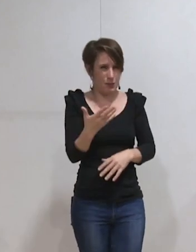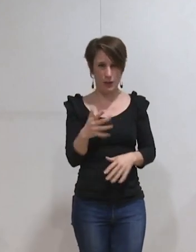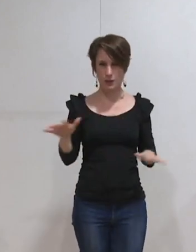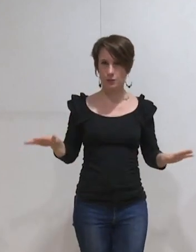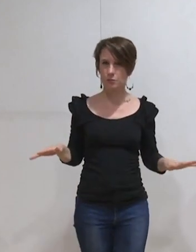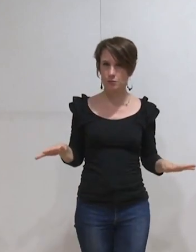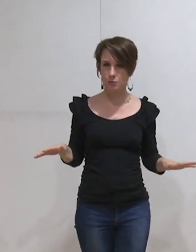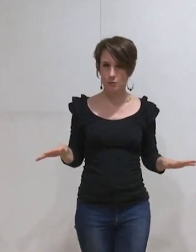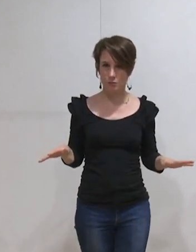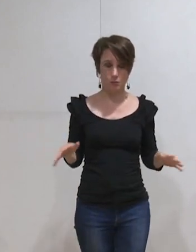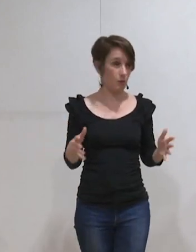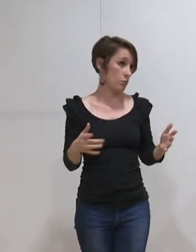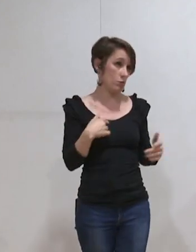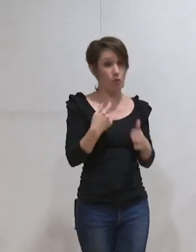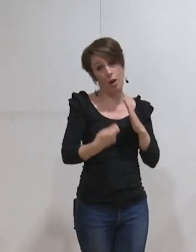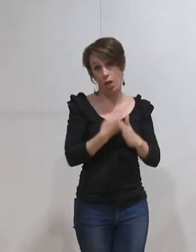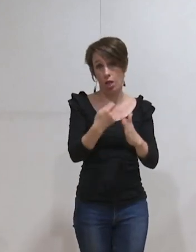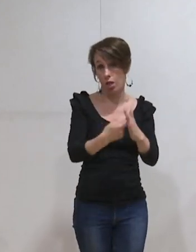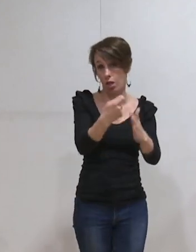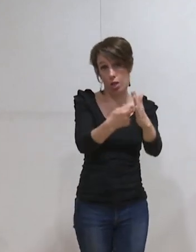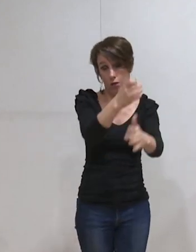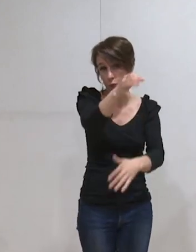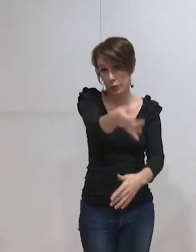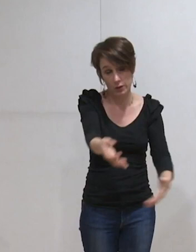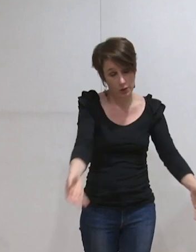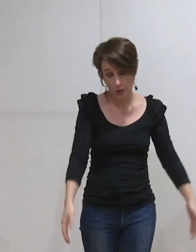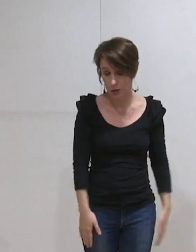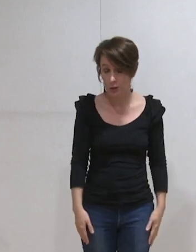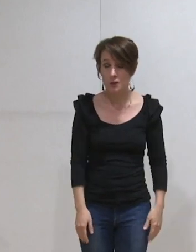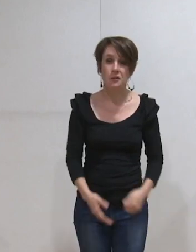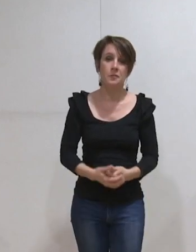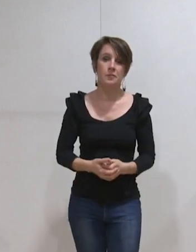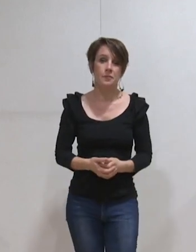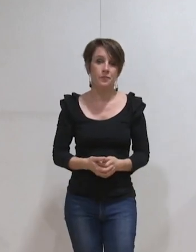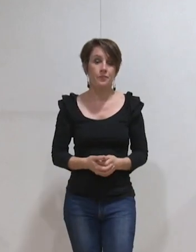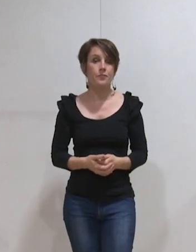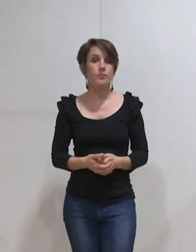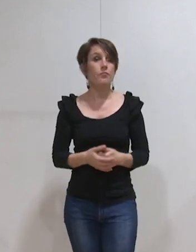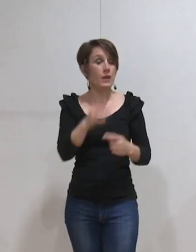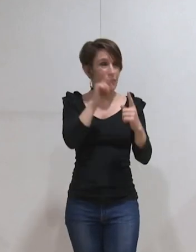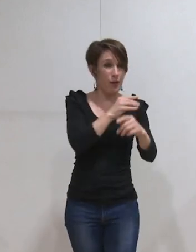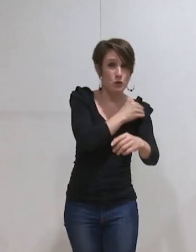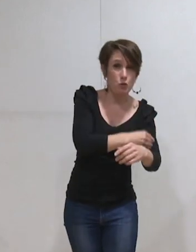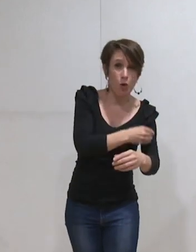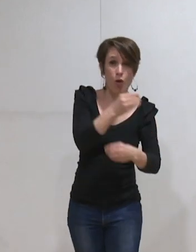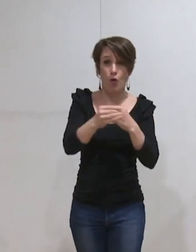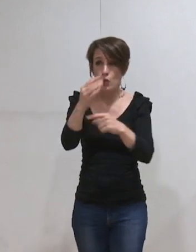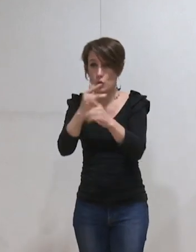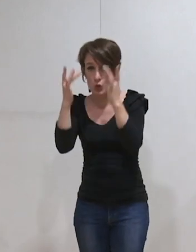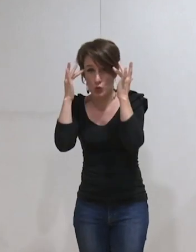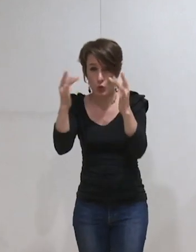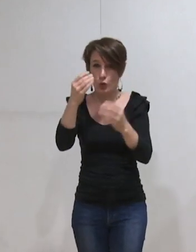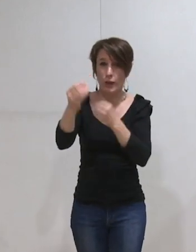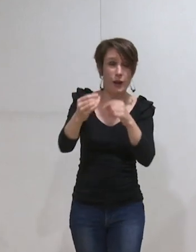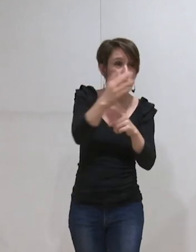c'est un peu une harlaisienne en fait cette ce question des critères que ça soit le sport le socioculturel le